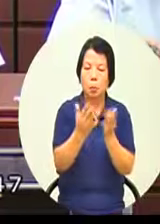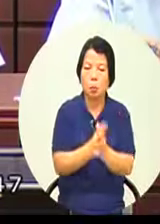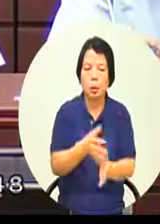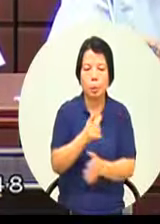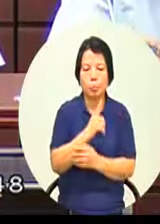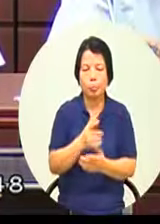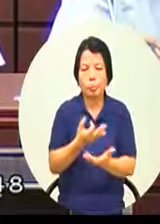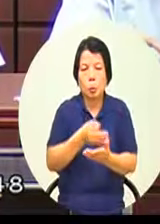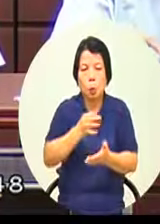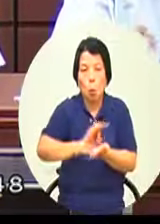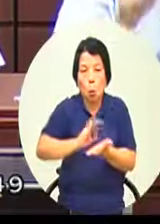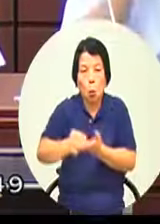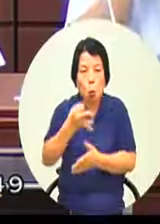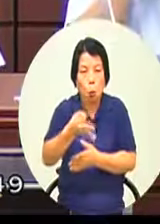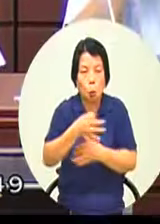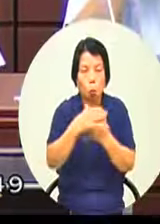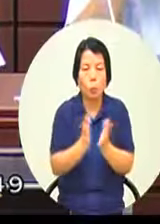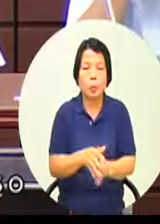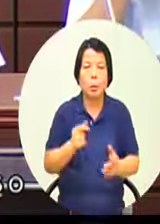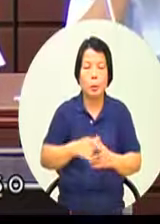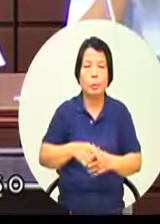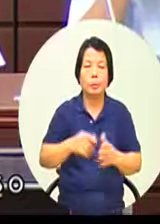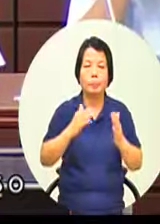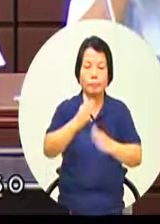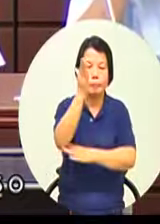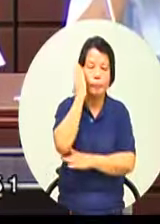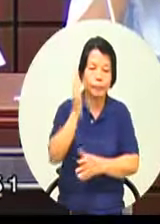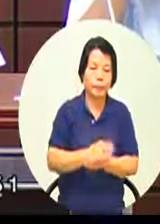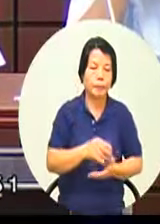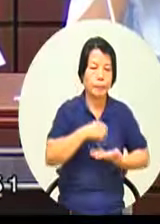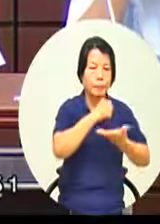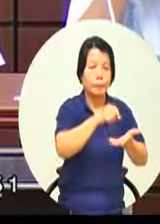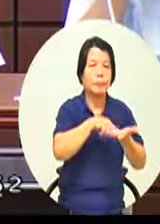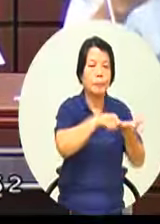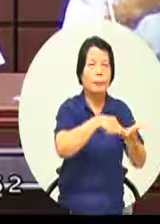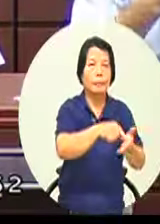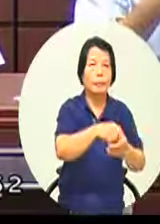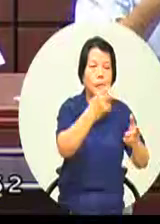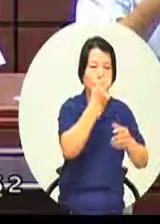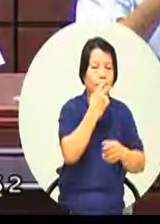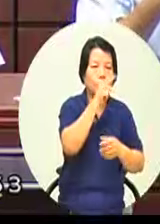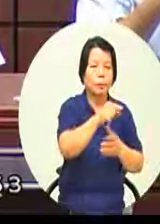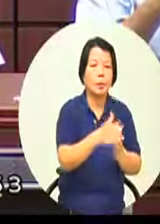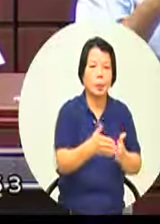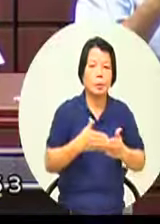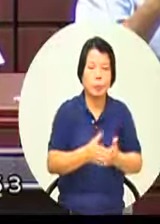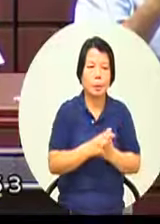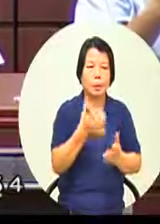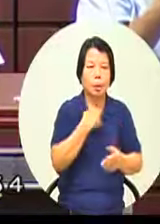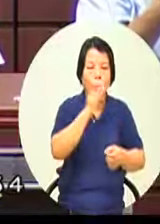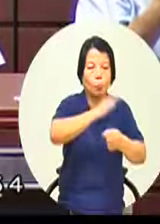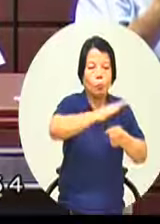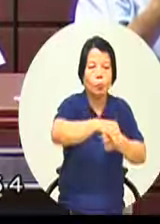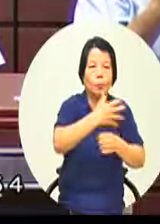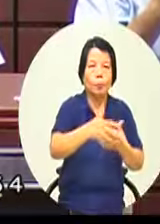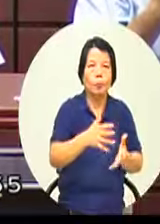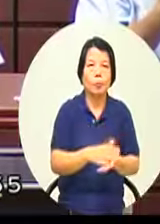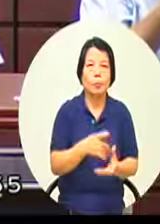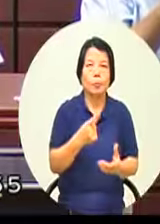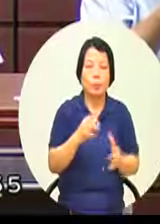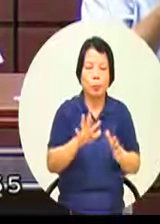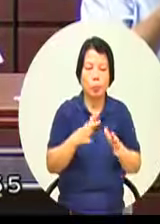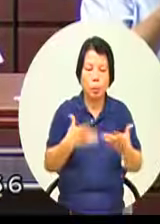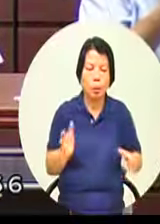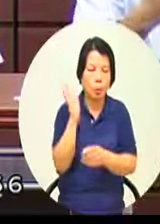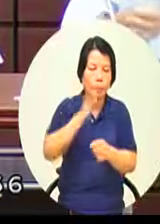所以说这边的时候市长跟中央建议无论安怎你一定要提高伊的价钱，所以说按位300这上个一部